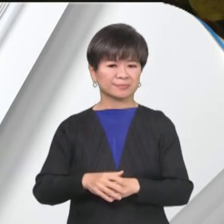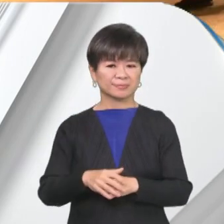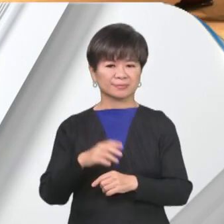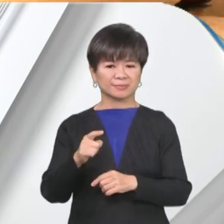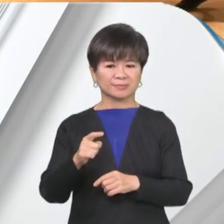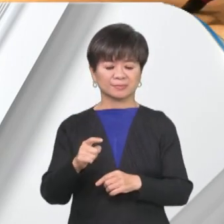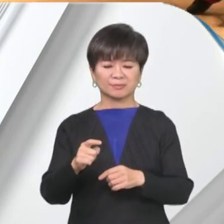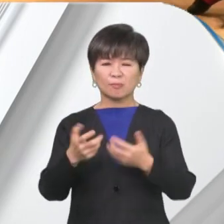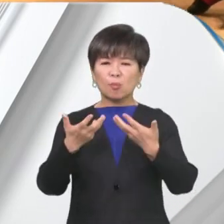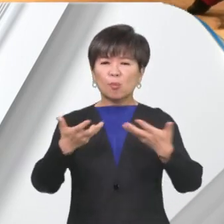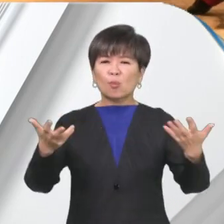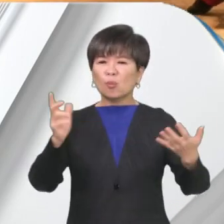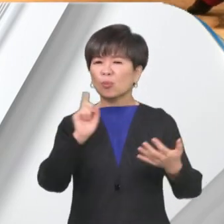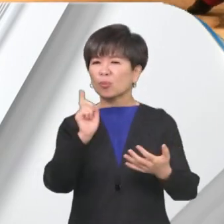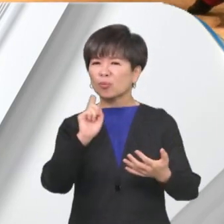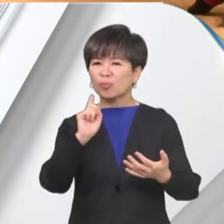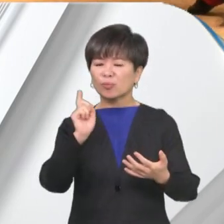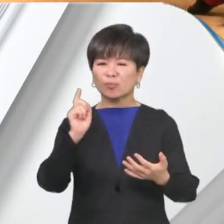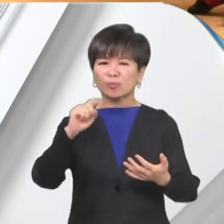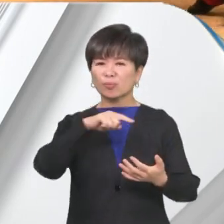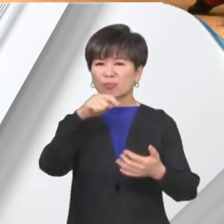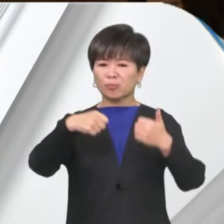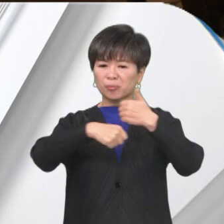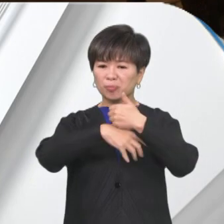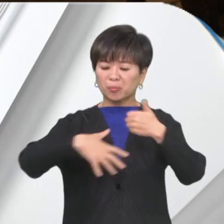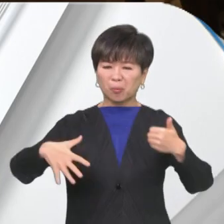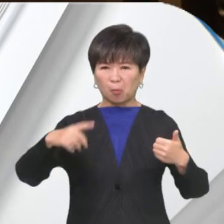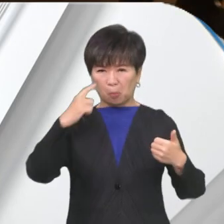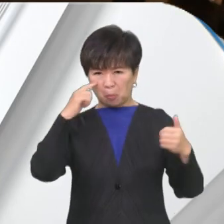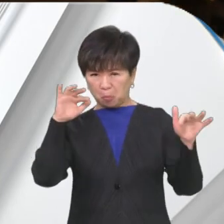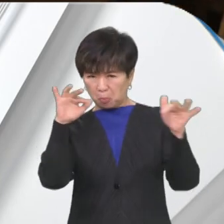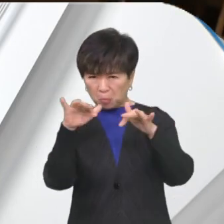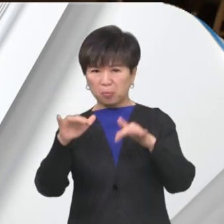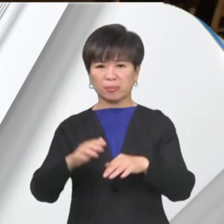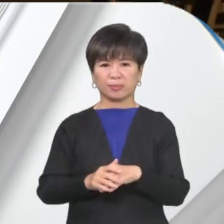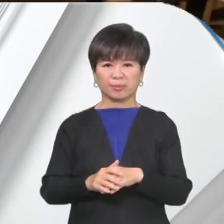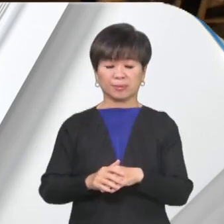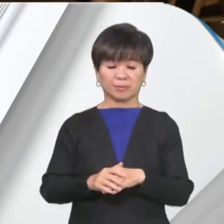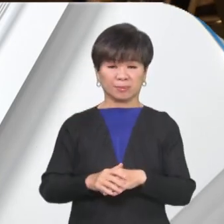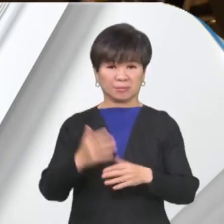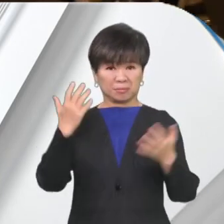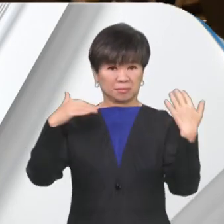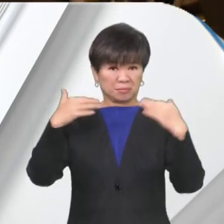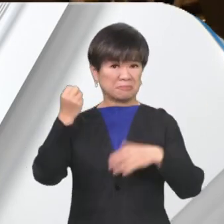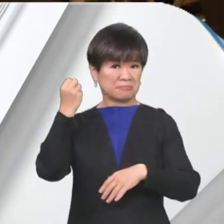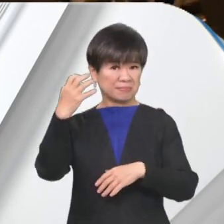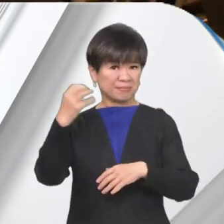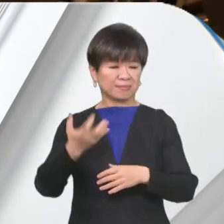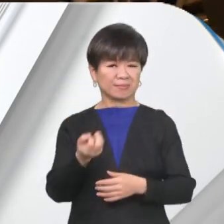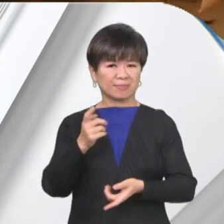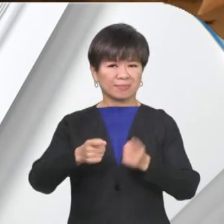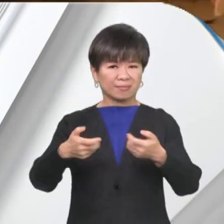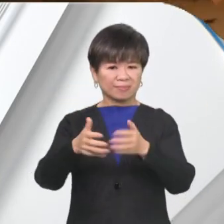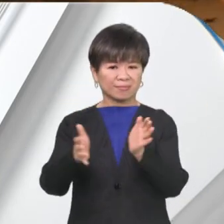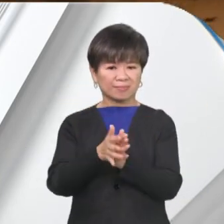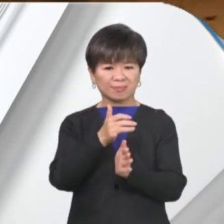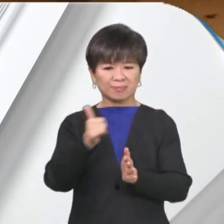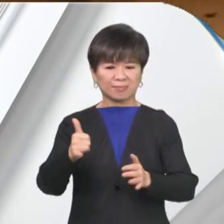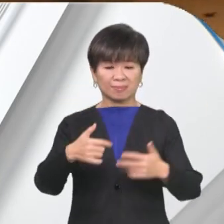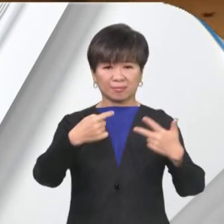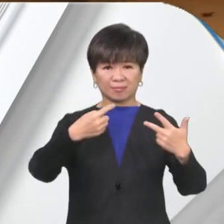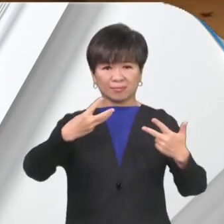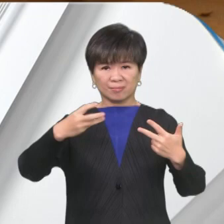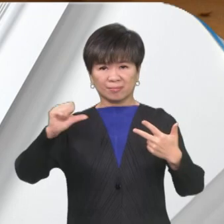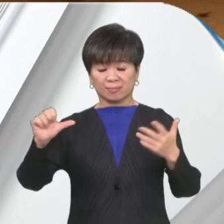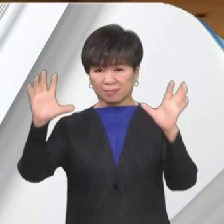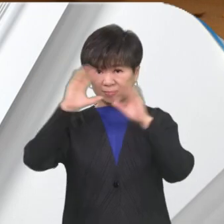多。那个我们的团员的那个注意啊， 每到连夜全新的舞头，也发过吹演，大概拜一、拜三、拜五安步，都